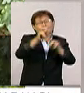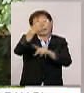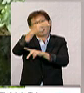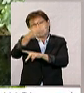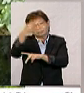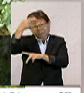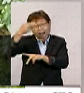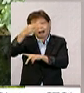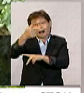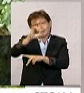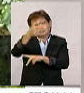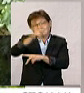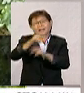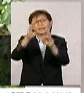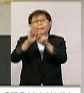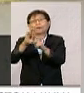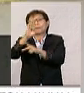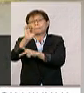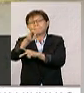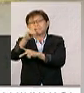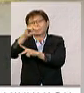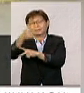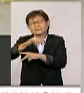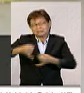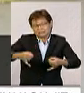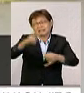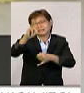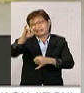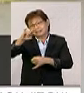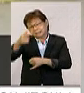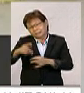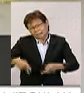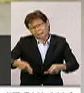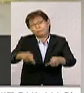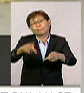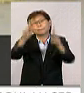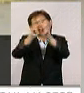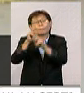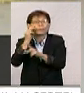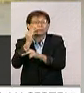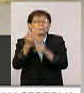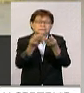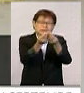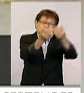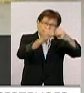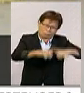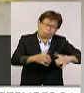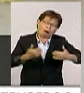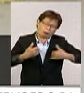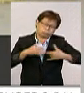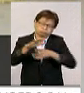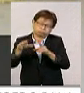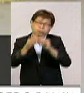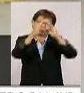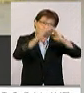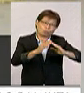Hasna, Kampung Bendahara, Jalan Kijang, Kampung Muhammad Amin dan Kampung Melayu. Kejadian tanah runtuh yang berlaku turut melibatkan